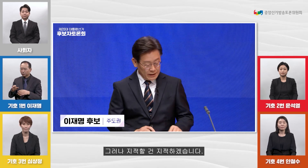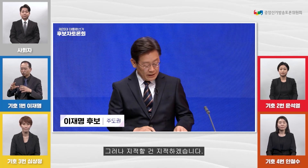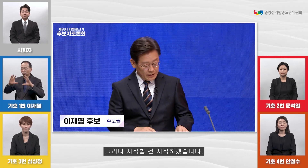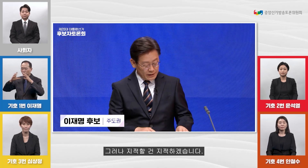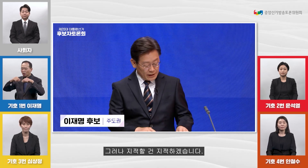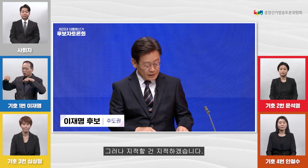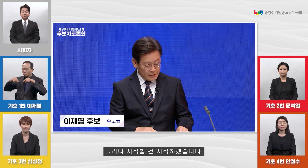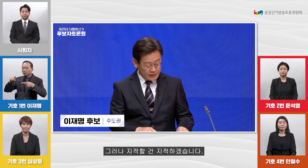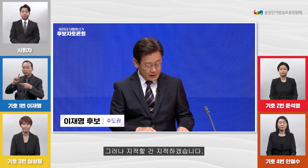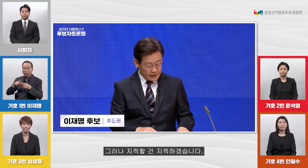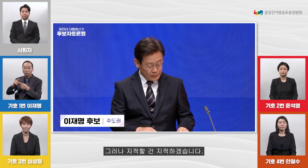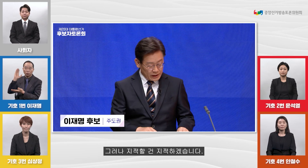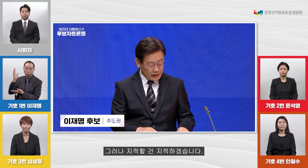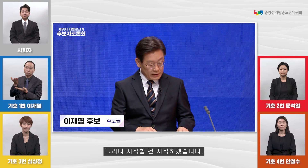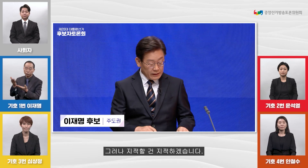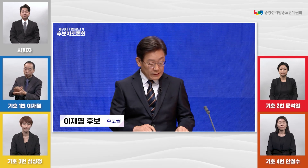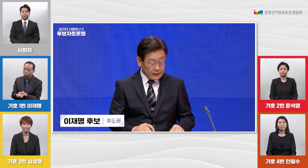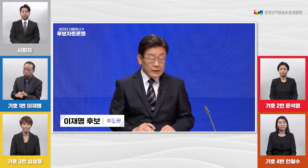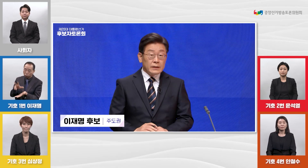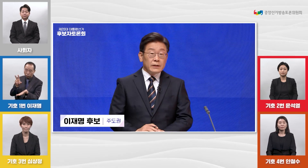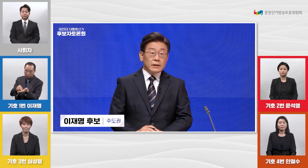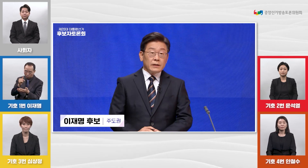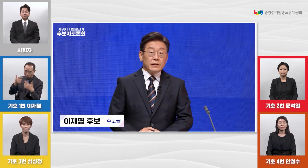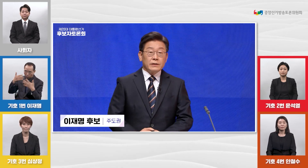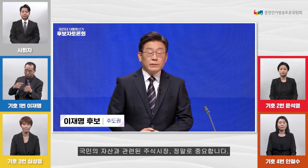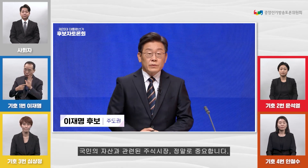그러나 지적할 건 지적하겠습니다.